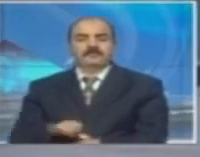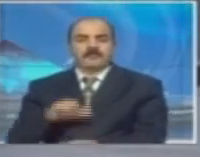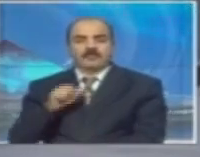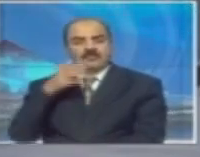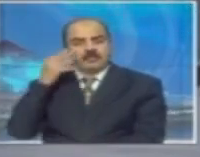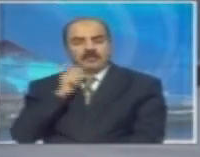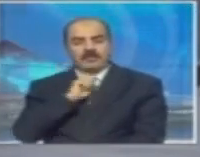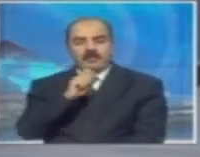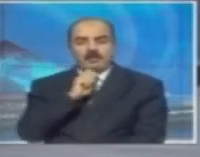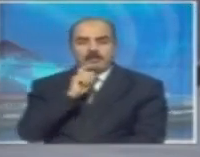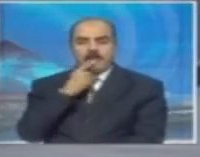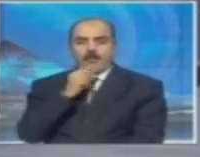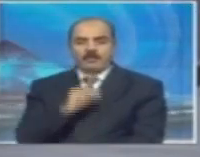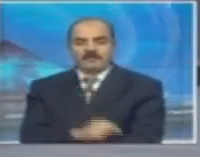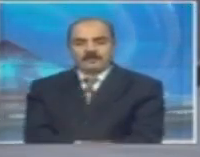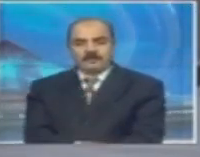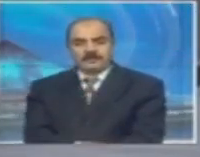محمود اسماعيل التلفزيون المصري